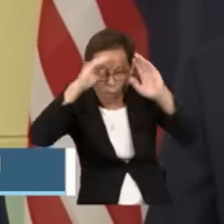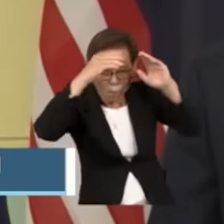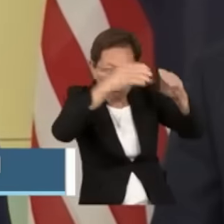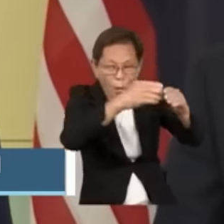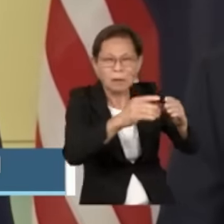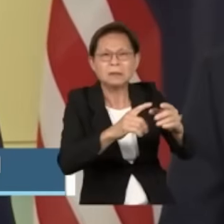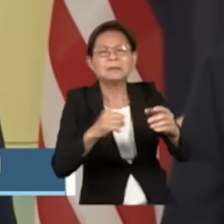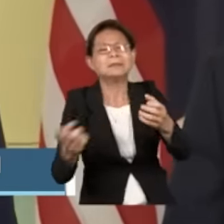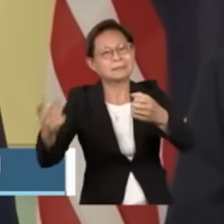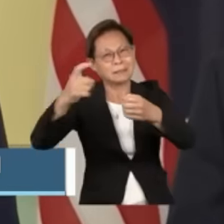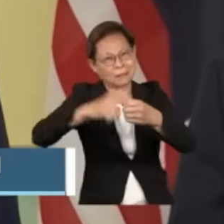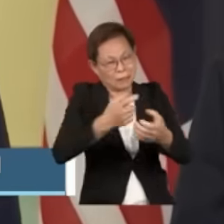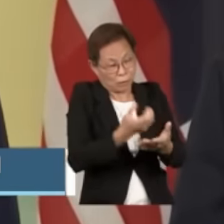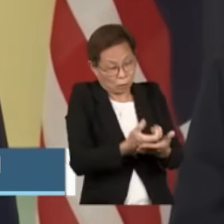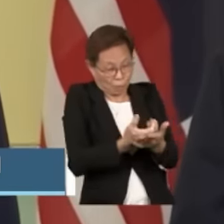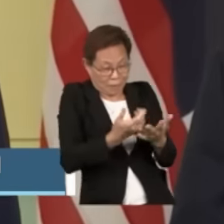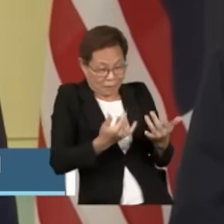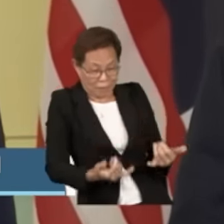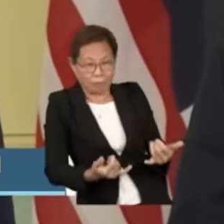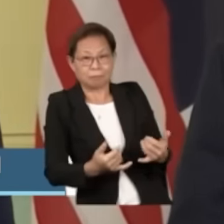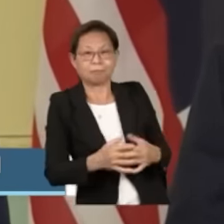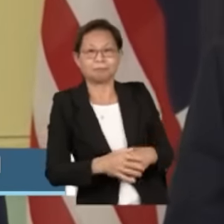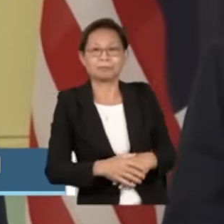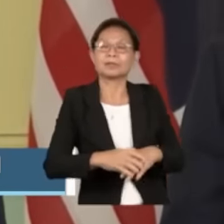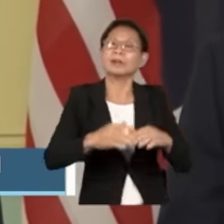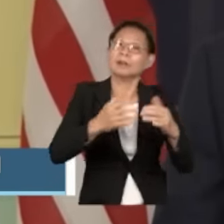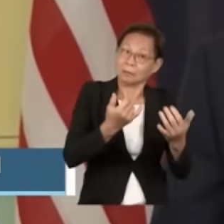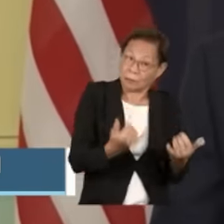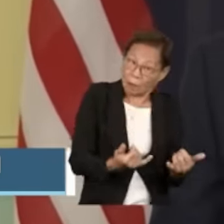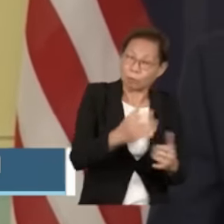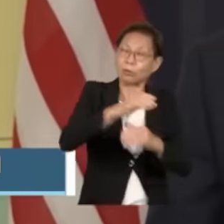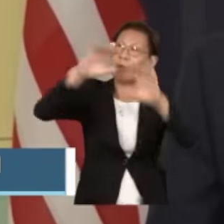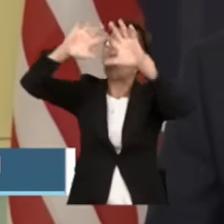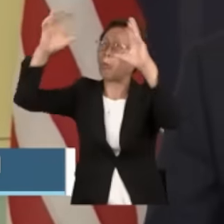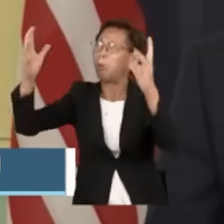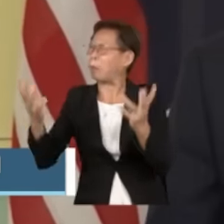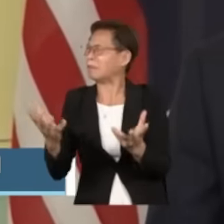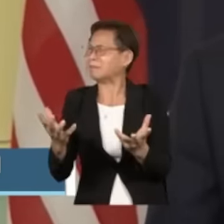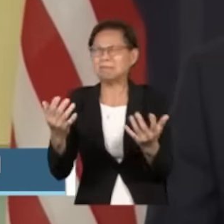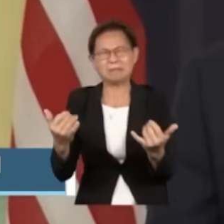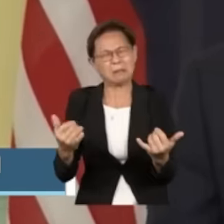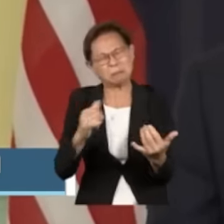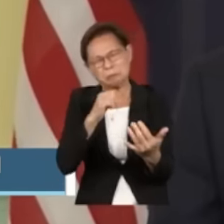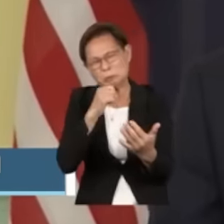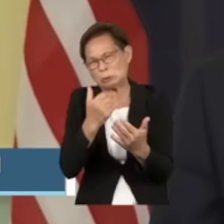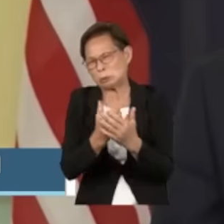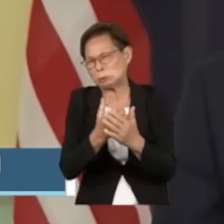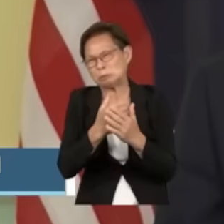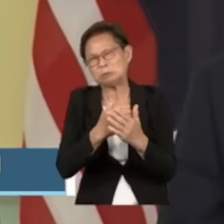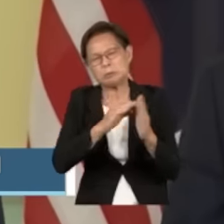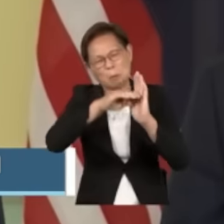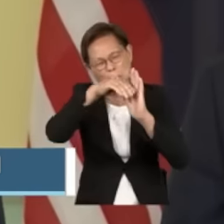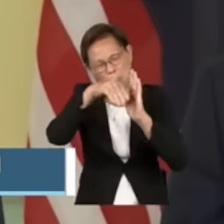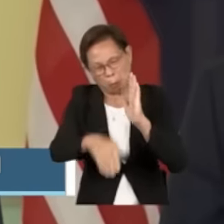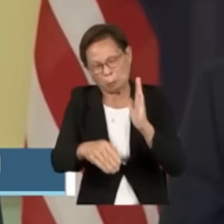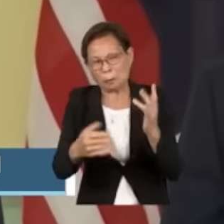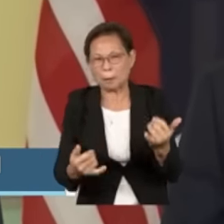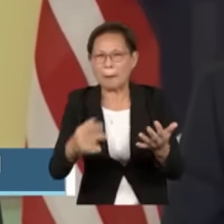keadaan ekonomi semasa dunia yang tidak begitu memberangsangkan. Maknanya